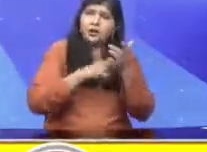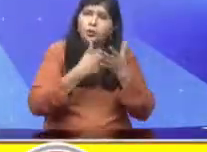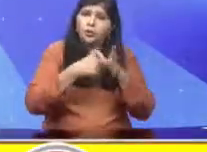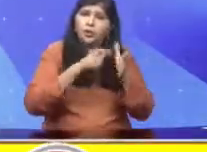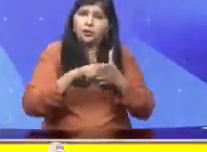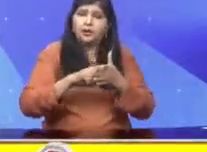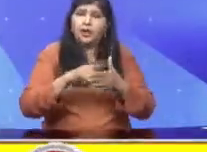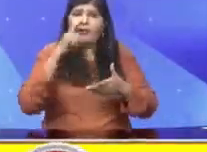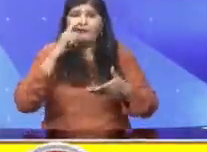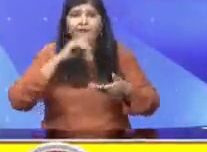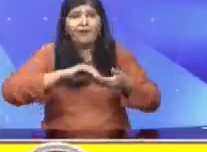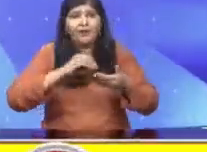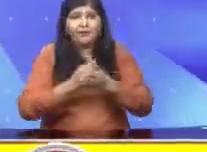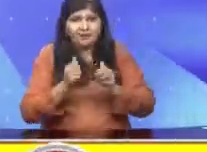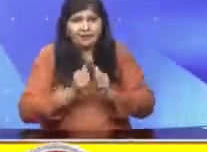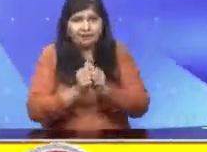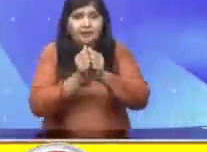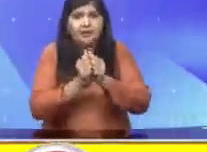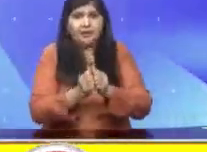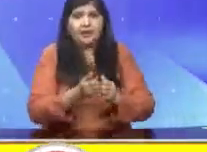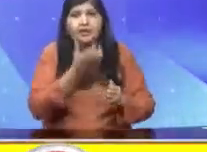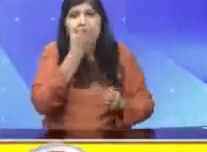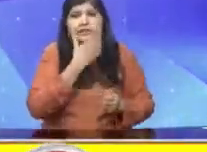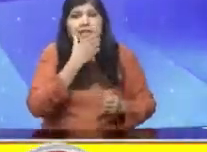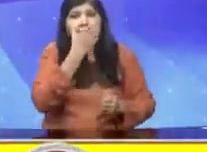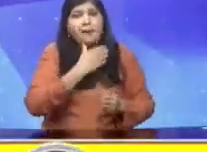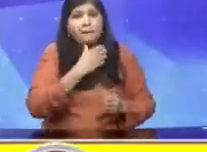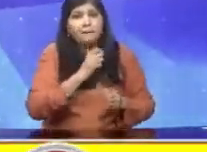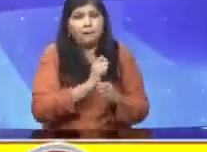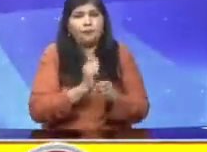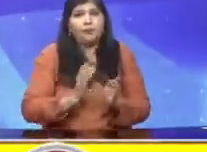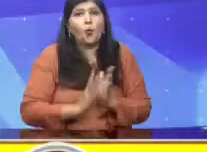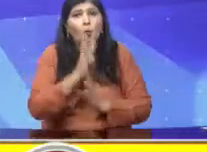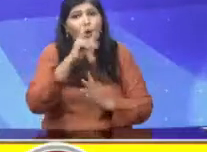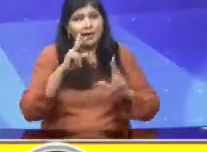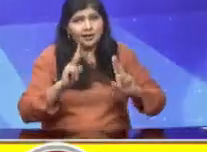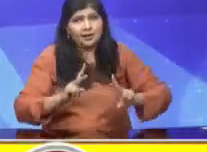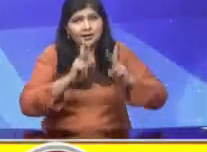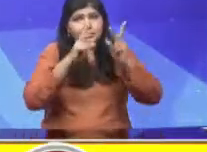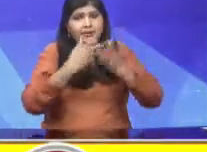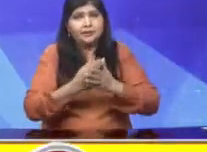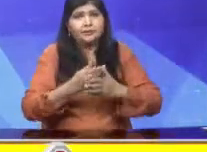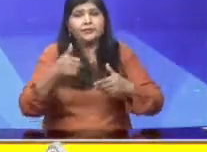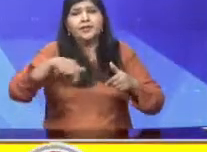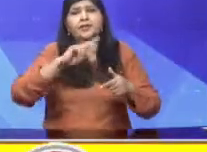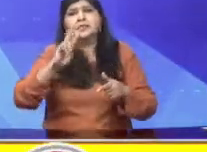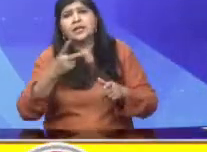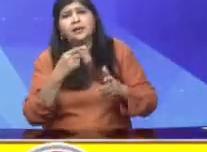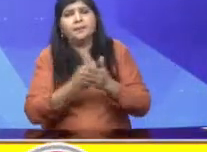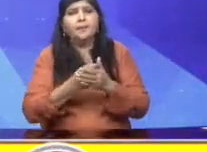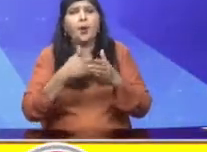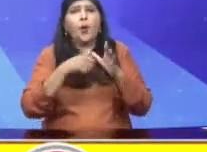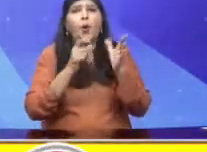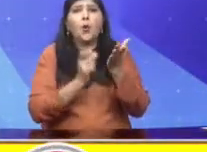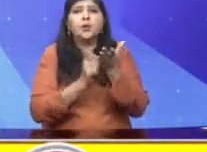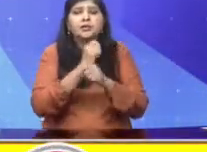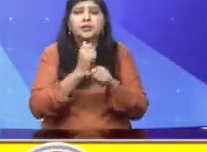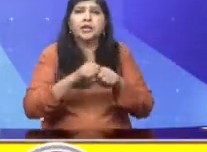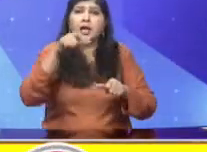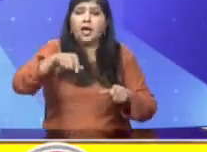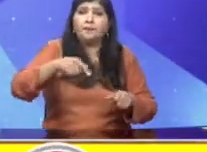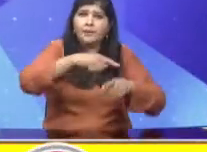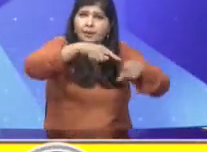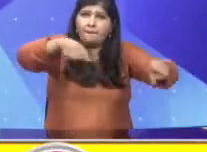एंजेल के साथ मिलकर सेव की पैदावर की है। इसी तरह अवुंगश्री शिम्रे ओक्स्टिन ने भी